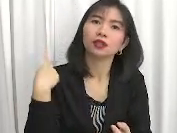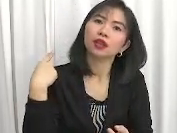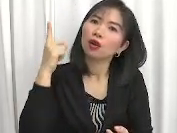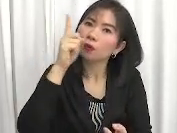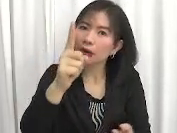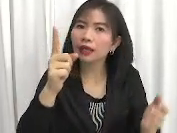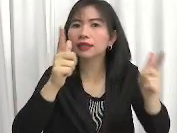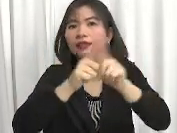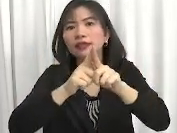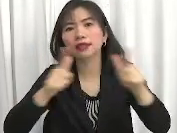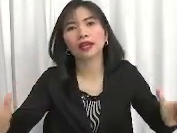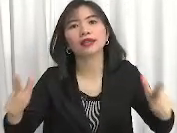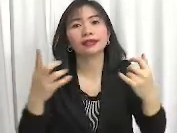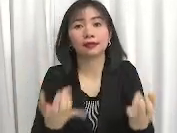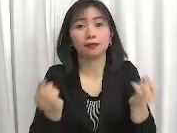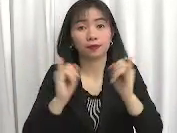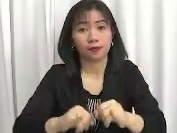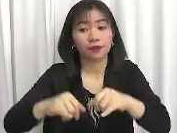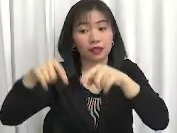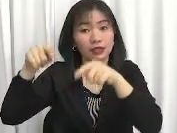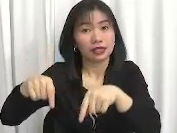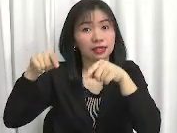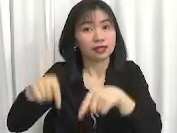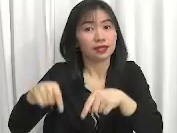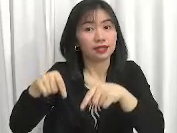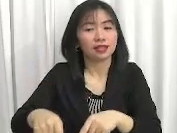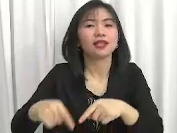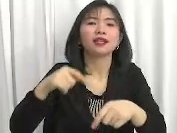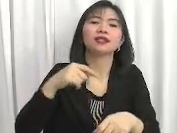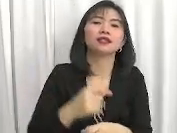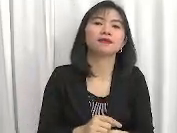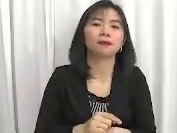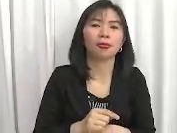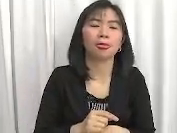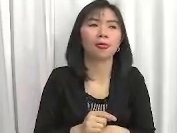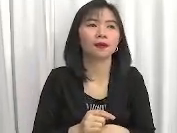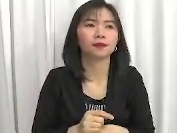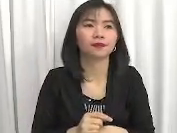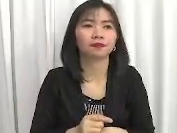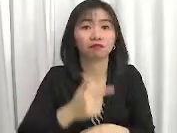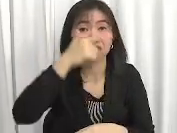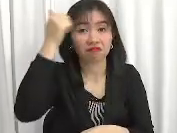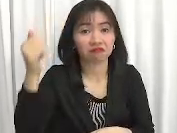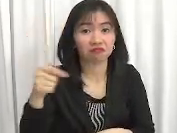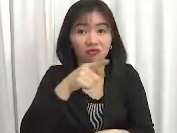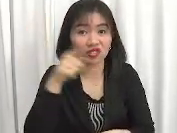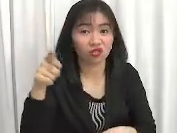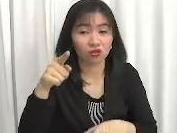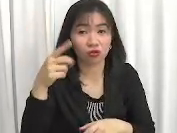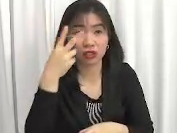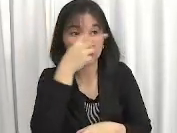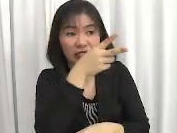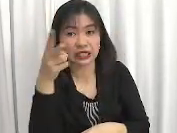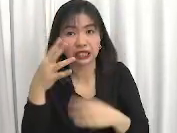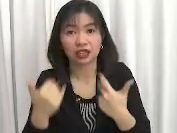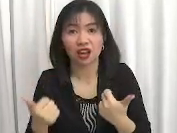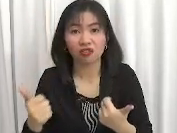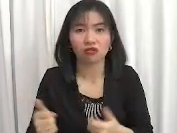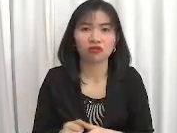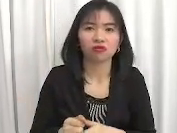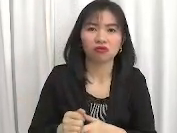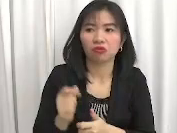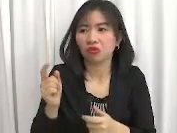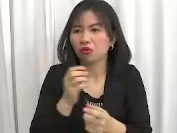ring institusyon sa ating lipunan. Yes. Kasi yung nakikita natin dyan na pakalat-kalat sa